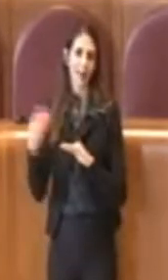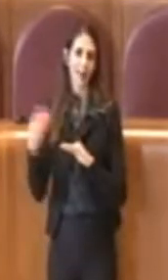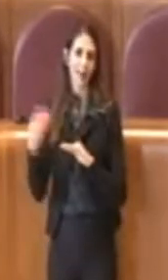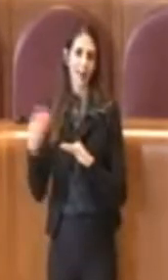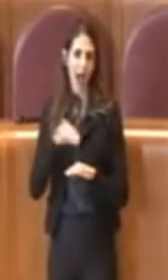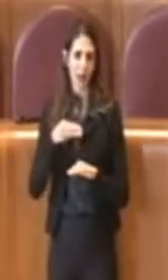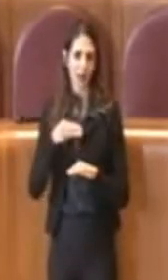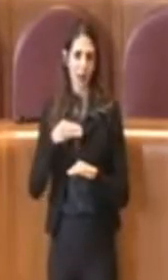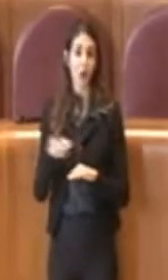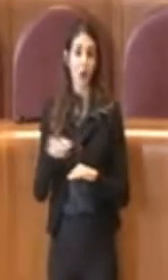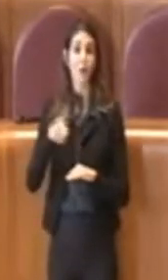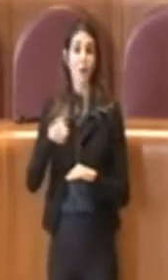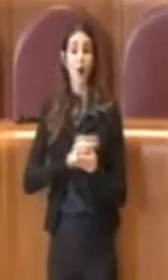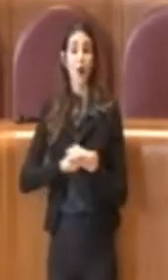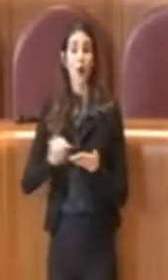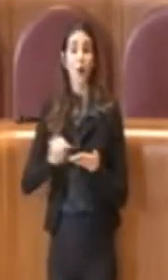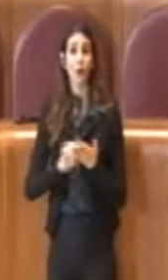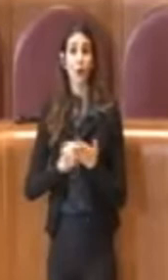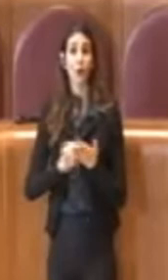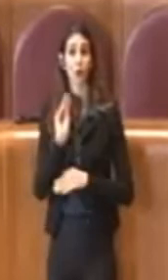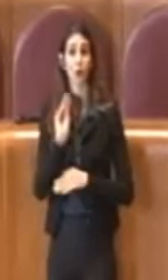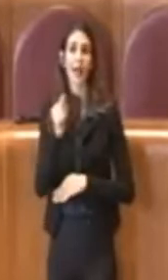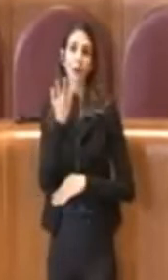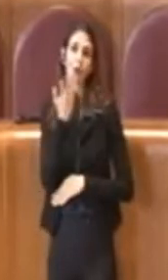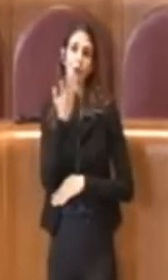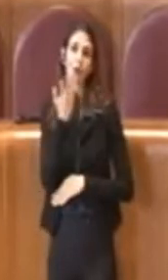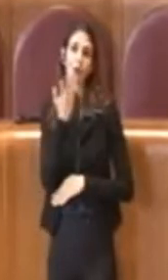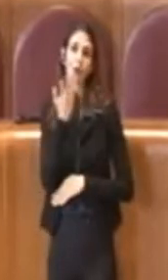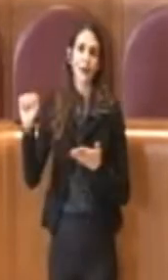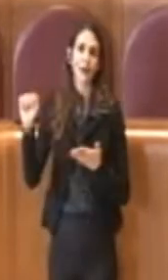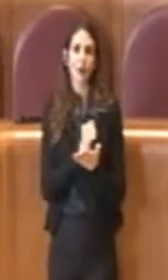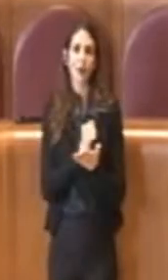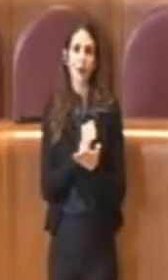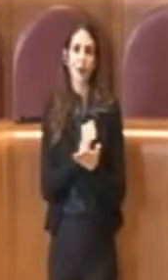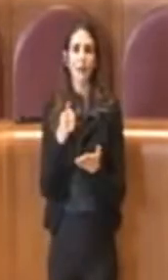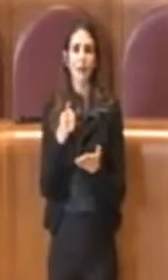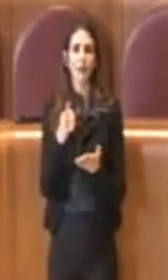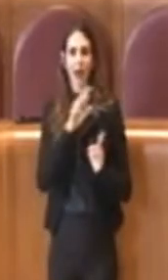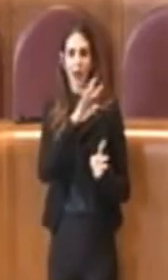poter rimuovere perché evidente potevano generare ambiguità. Grazie, Presidente.